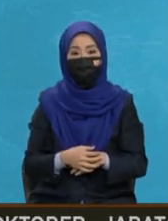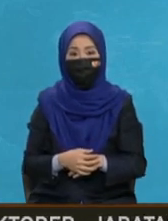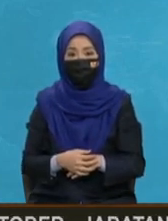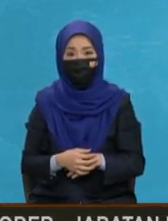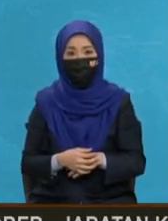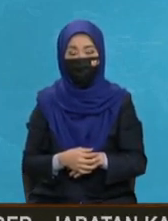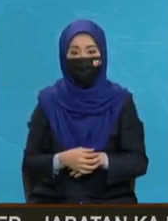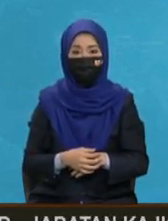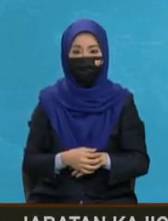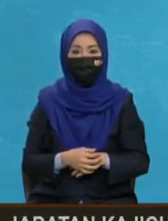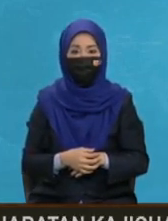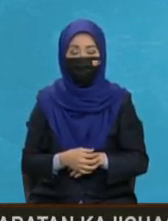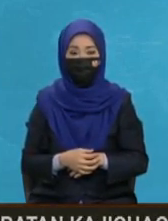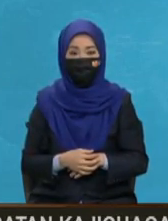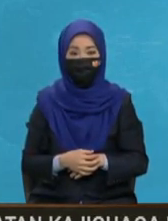hai hai